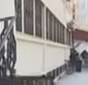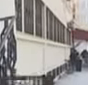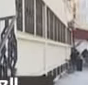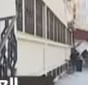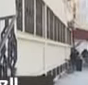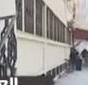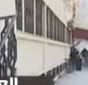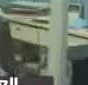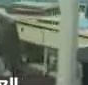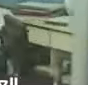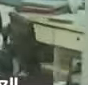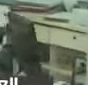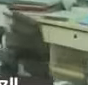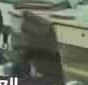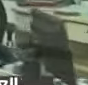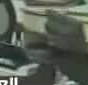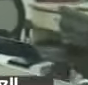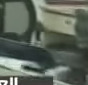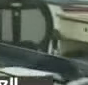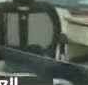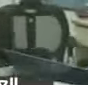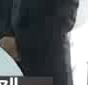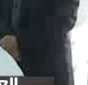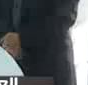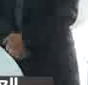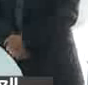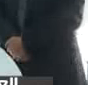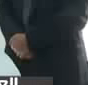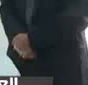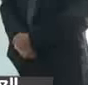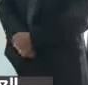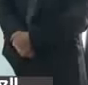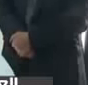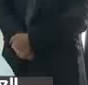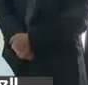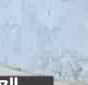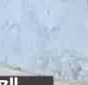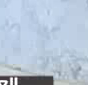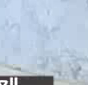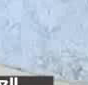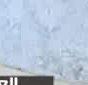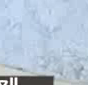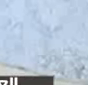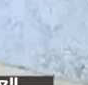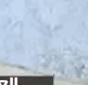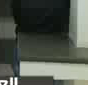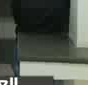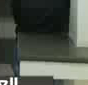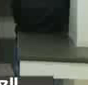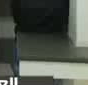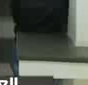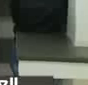انطلاق استمرار العمل أيام السبت بعدد من المؤسسات العمومية باعتماد التوقيت الإداري الجديد.